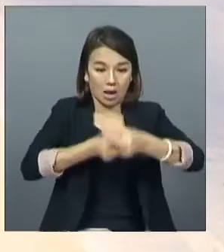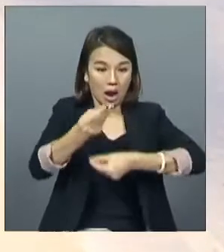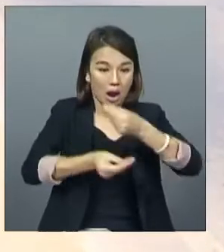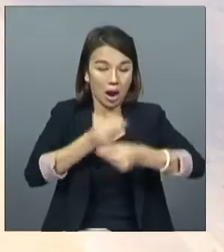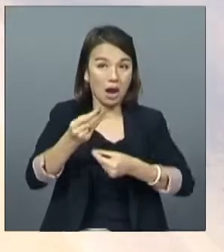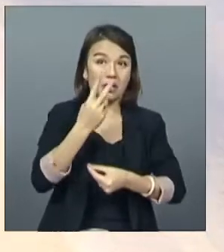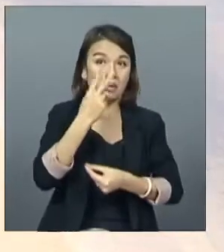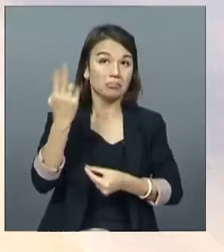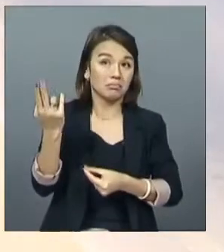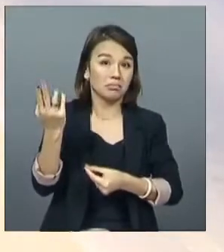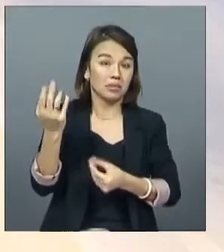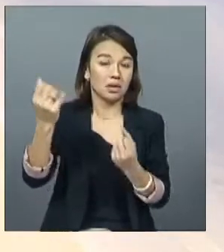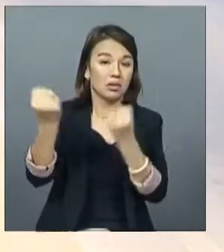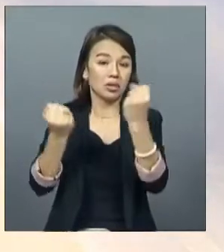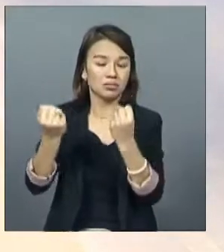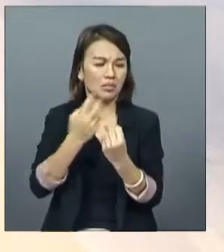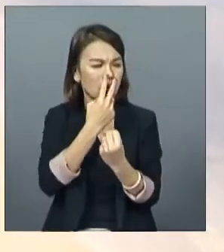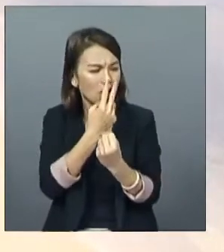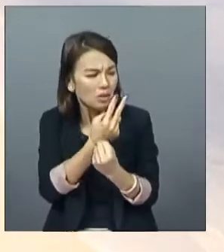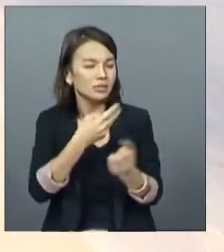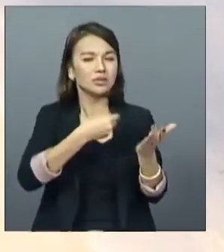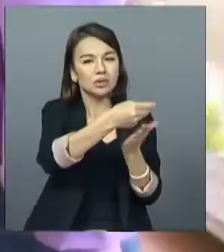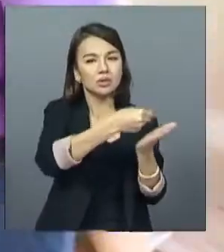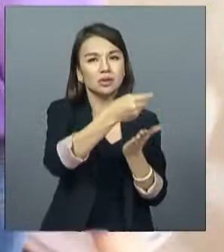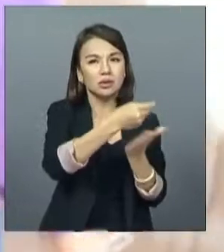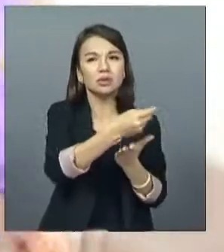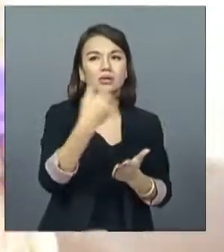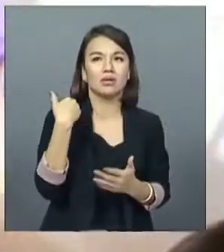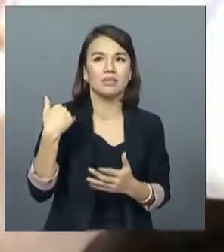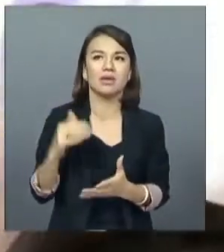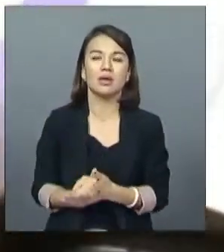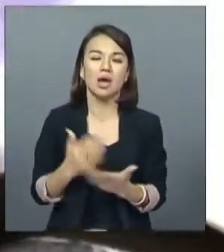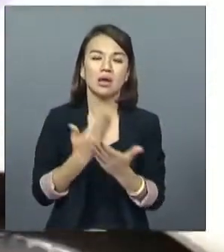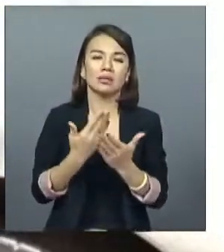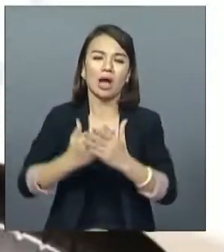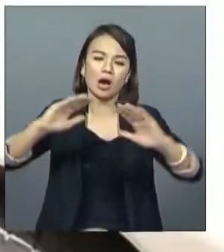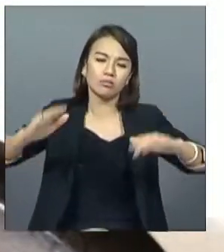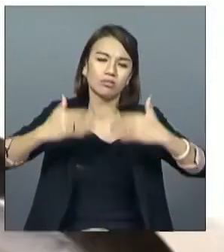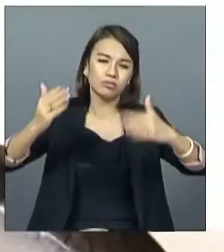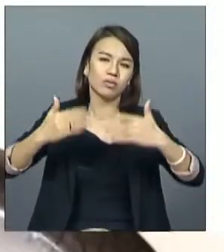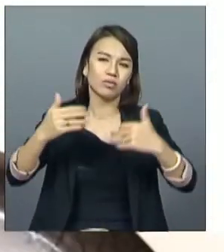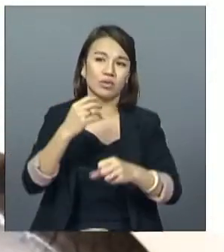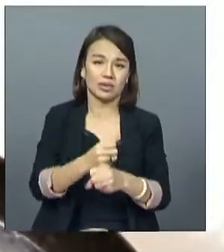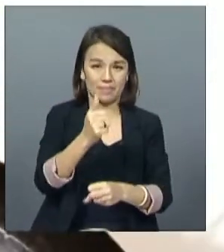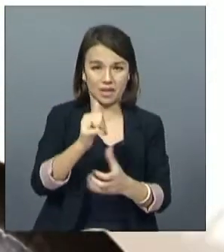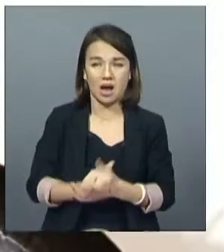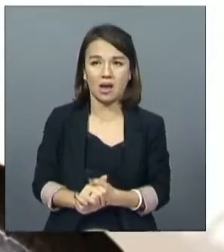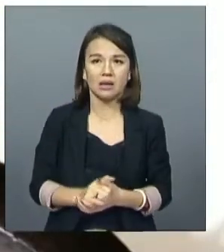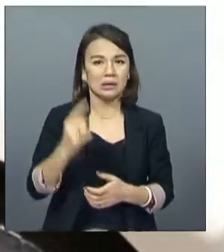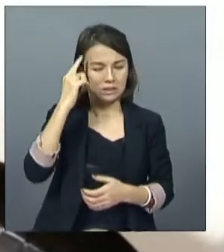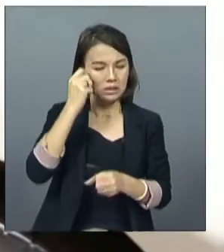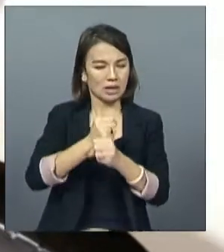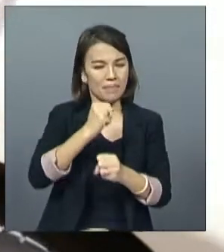นเป็นที่นิยมของผู้ที่สัญจรไปมาและสามารถสร้างรายได้ให้กับเกษตรกรที่ยึดถือเป็นอาชี